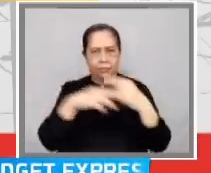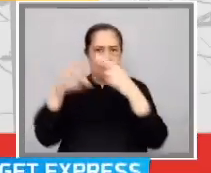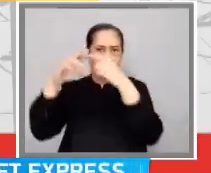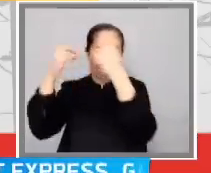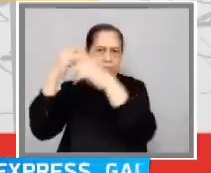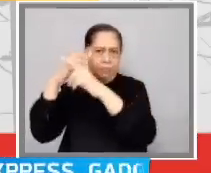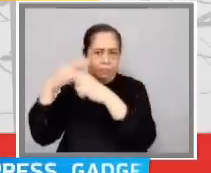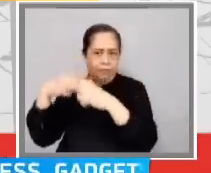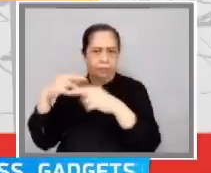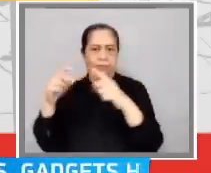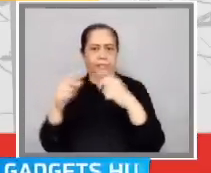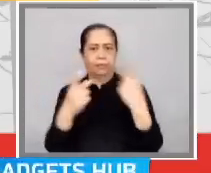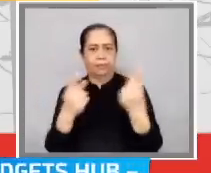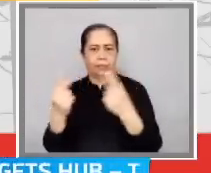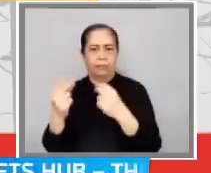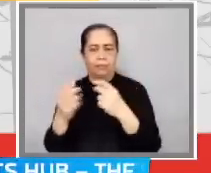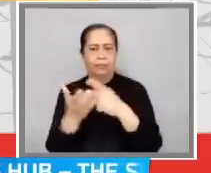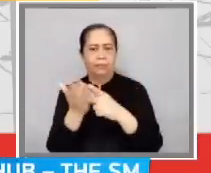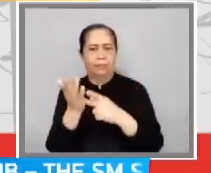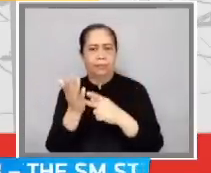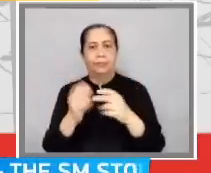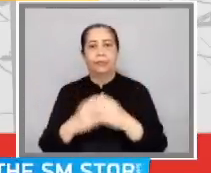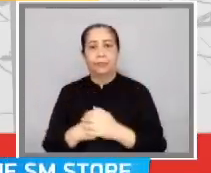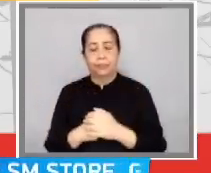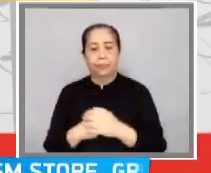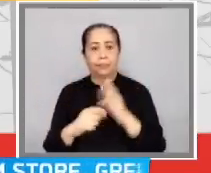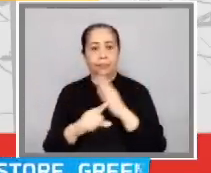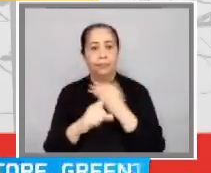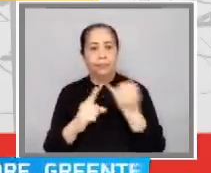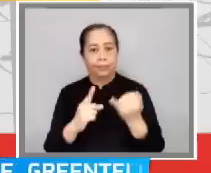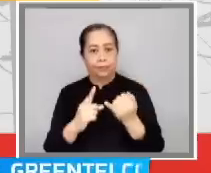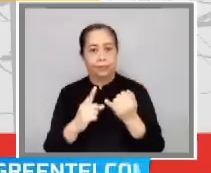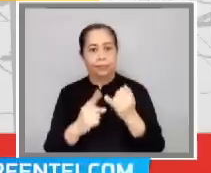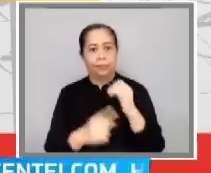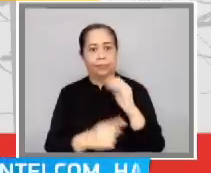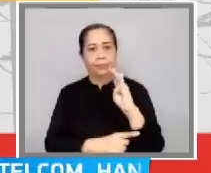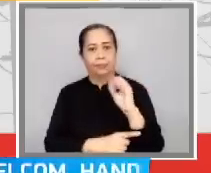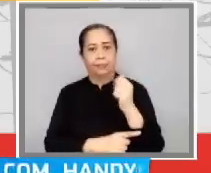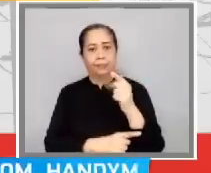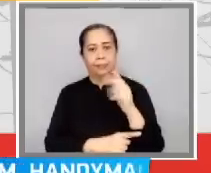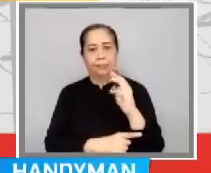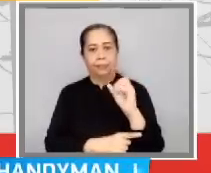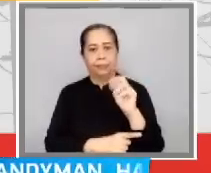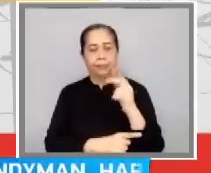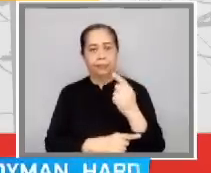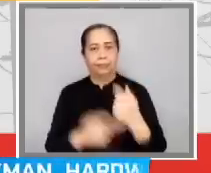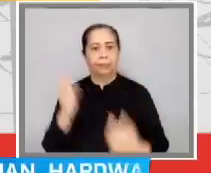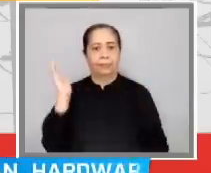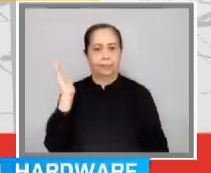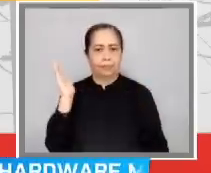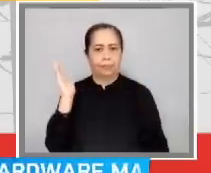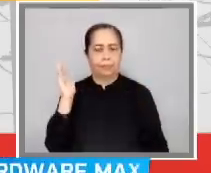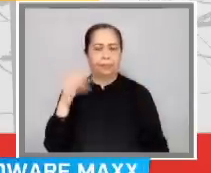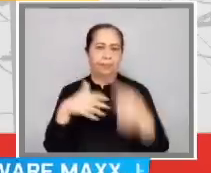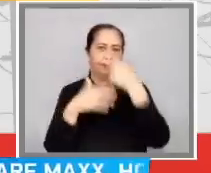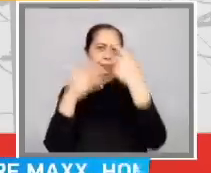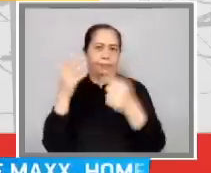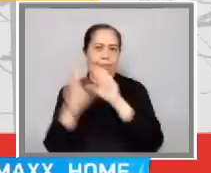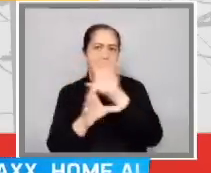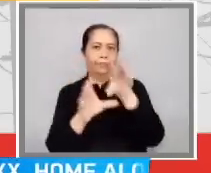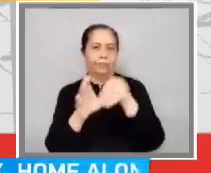naman ang gagawin sa bahagi ng Barangay Bagumbong. Apektado po nito ang ilang bahagi ng Bagumbong